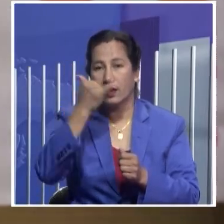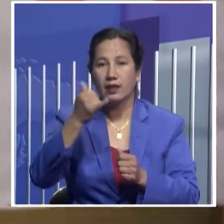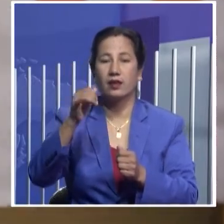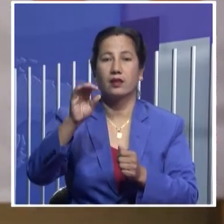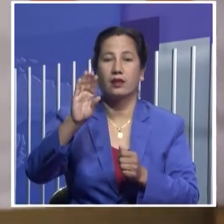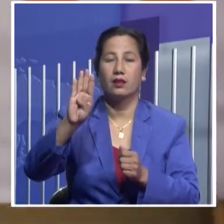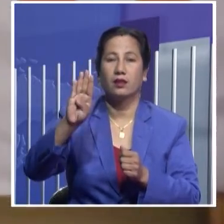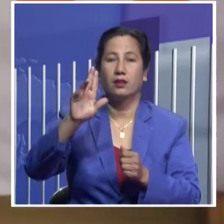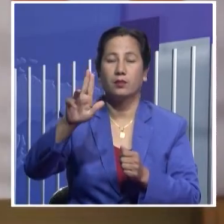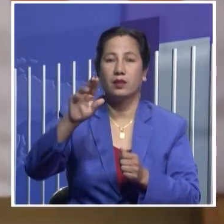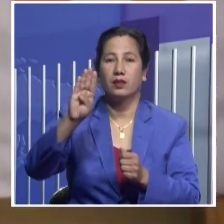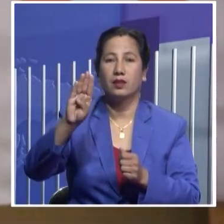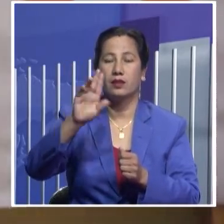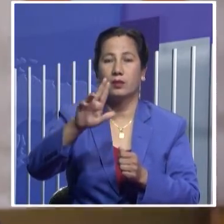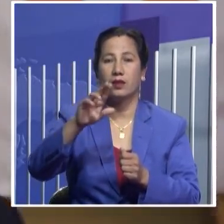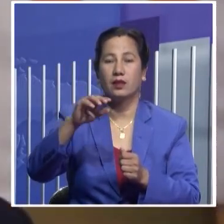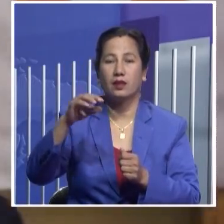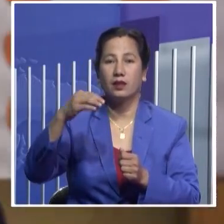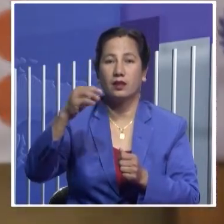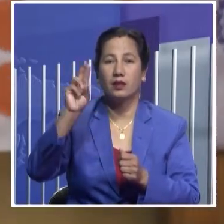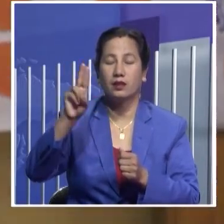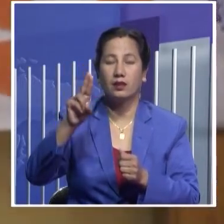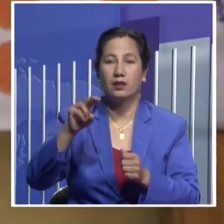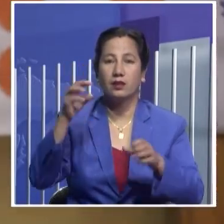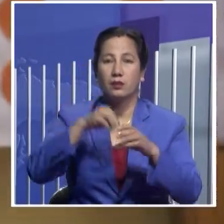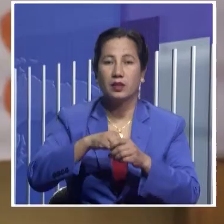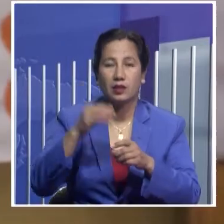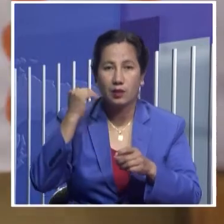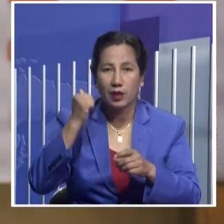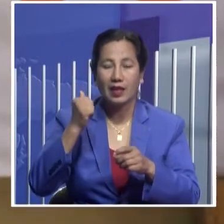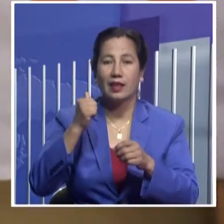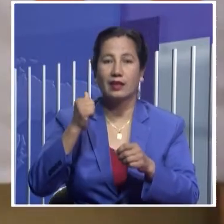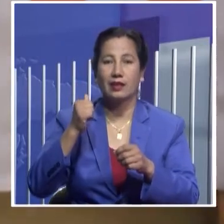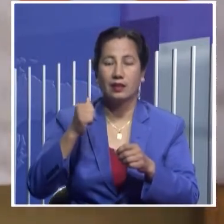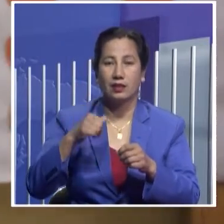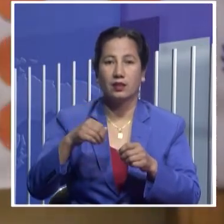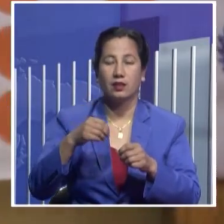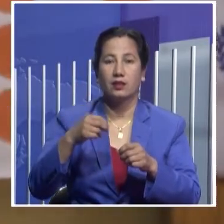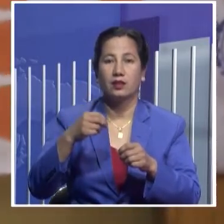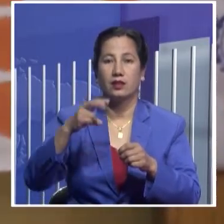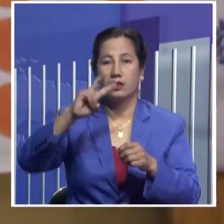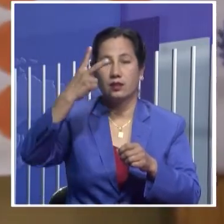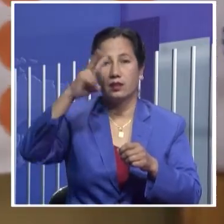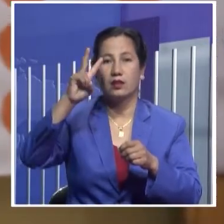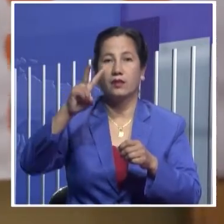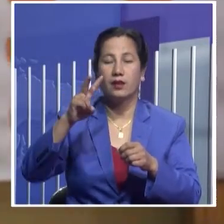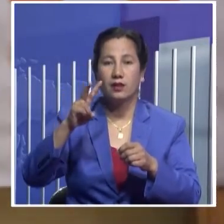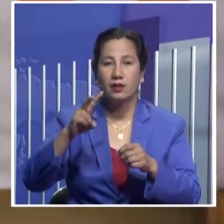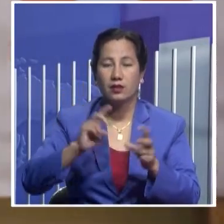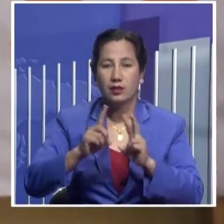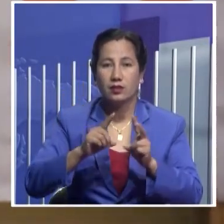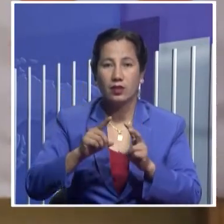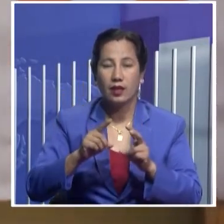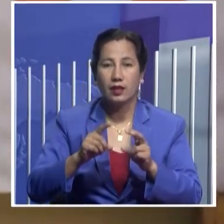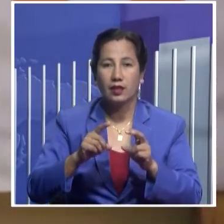महिलाको समस्या झन् बढी अझ दलित अपाङ्ग महिलाले चाहिँ भन्दा डबल ट्रिपल डिस्क्रिमिनेसन भन्छ डबल डिस्क्रिमिनेसन ट्रिपल हो यस्तोलाई सम्बोधन गर्ने